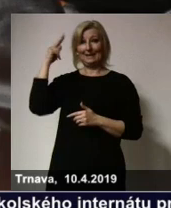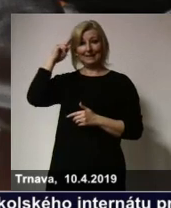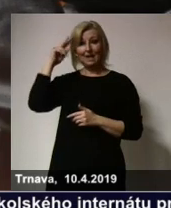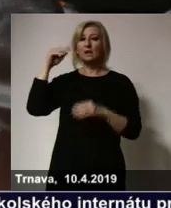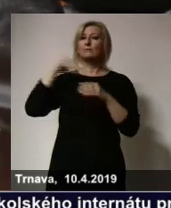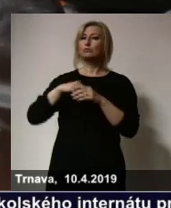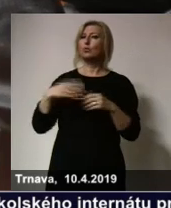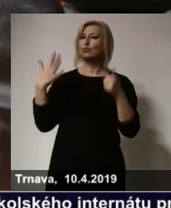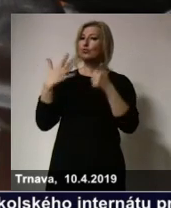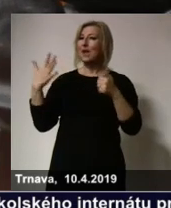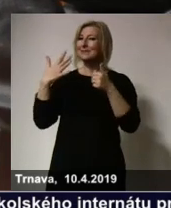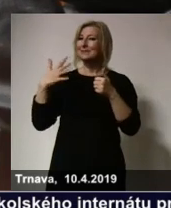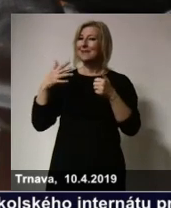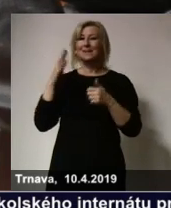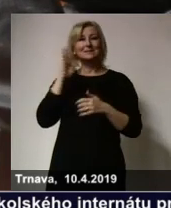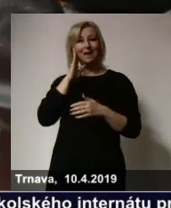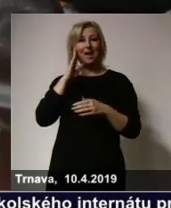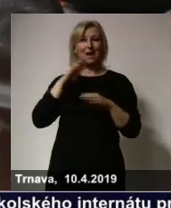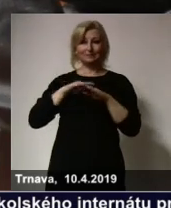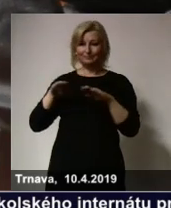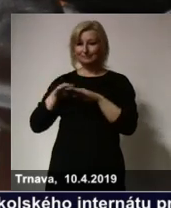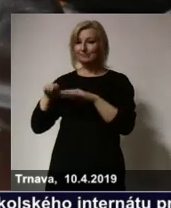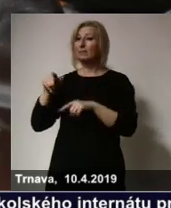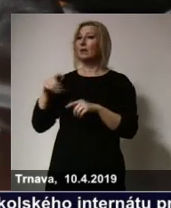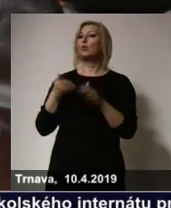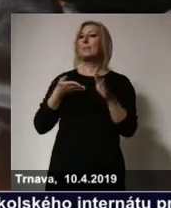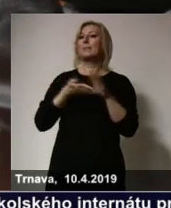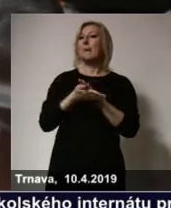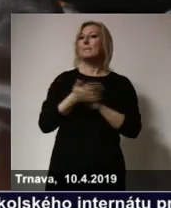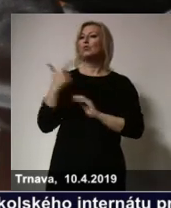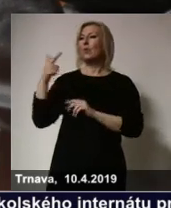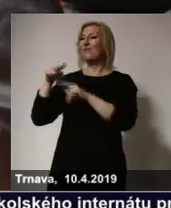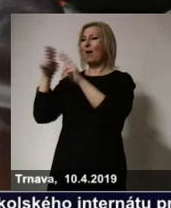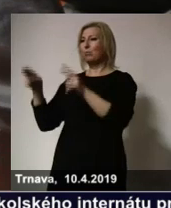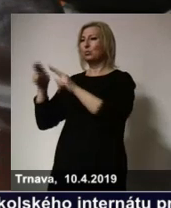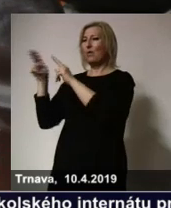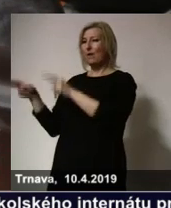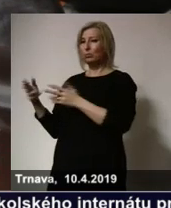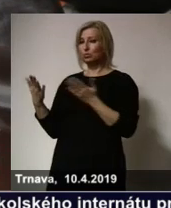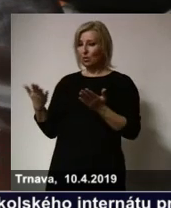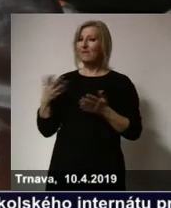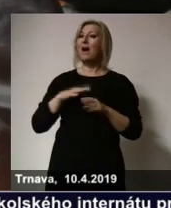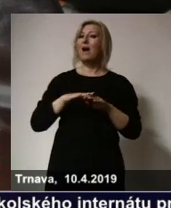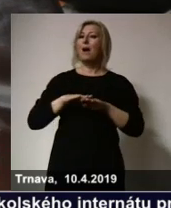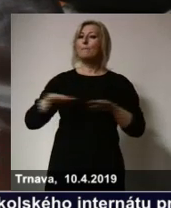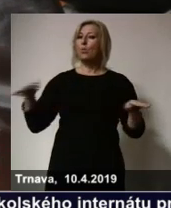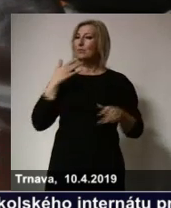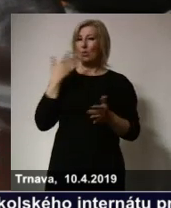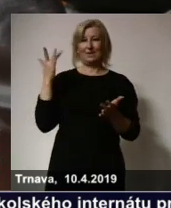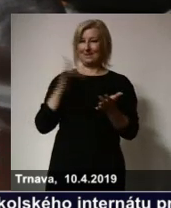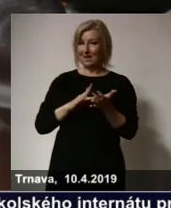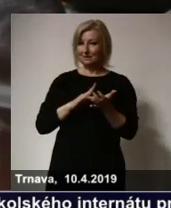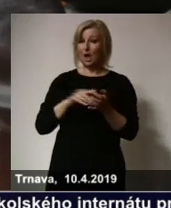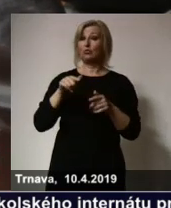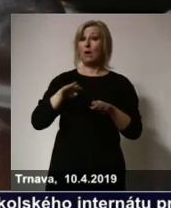lôžok sa nahradia terajšie dve budovy a jedna parcela nebude postačujúca. Zámenou príde k zlúčeniu pozemkov do vlastníctva